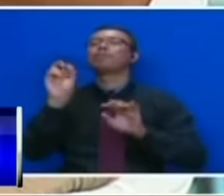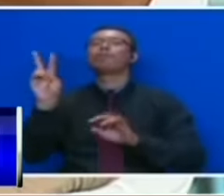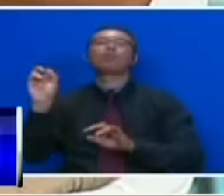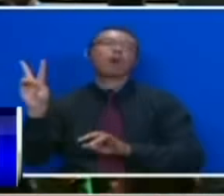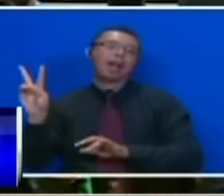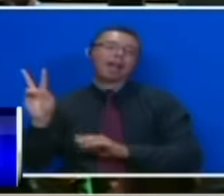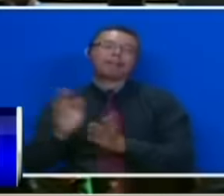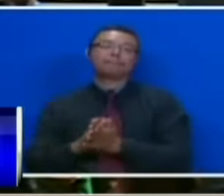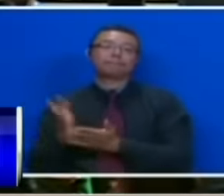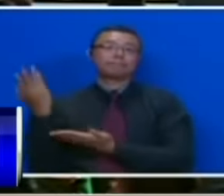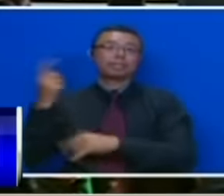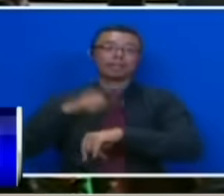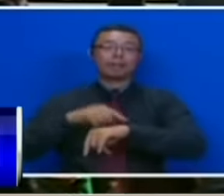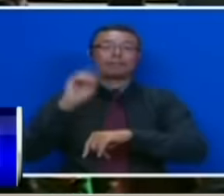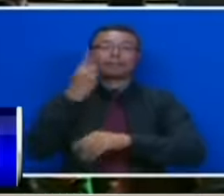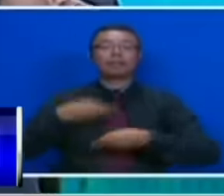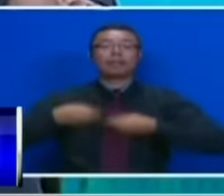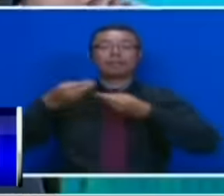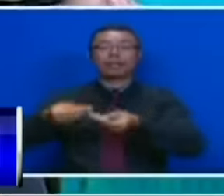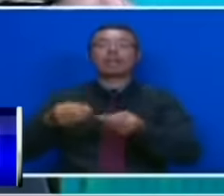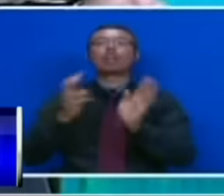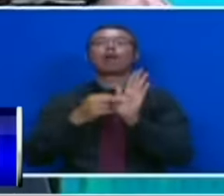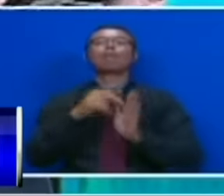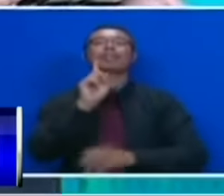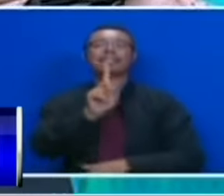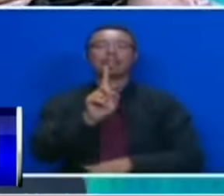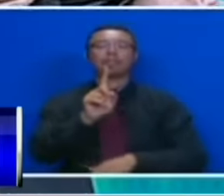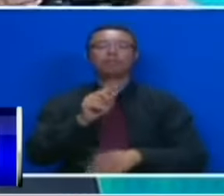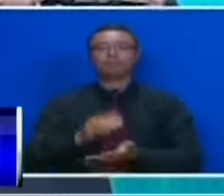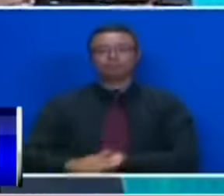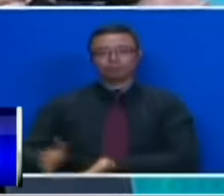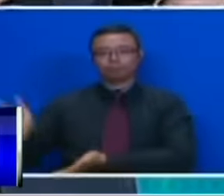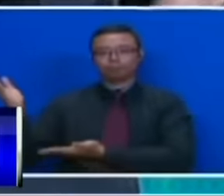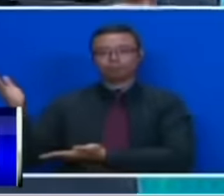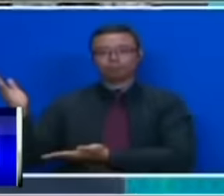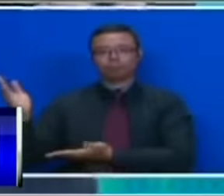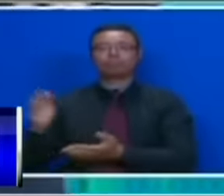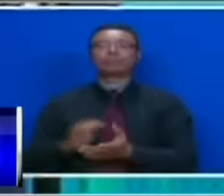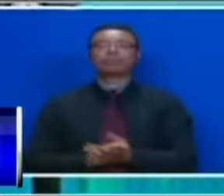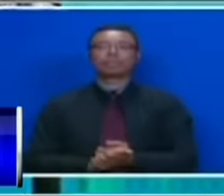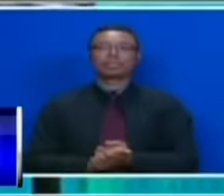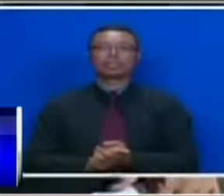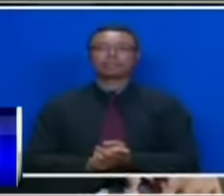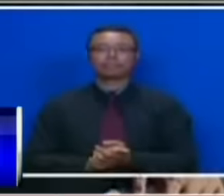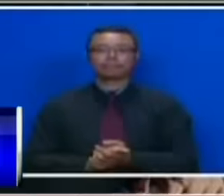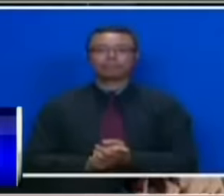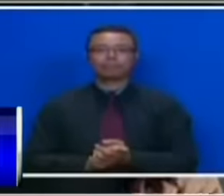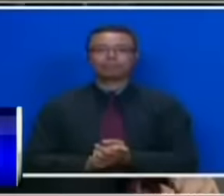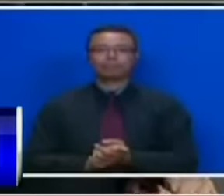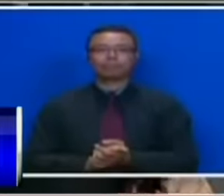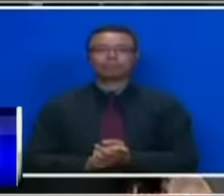2017-2022. Kesempatan pertama diberikan kepada paslon 1, waktu Anda 1 menit. Silakan dimulai ketika Anda